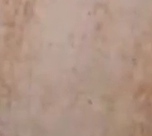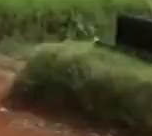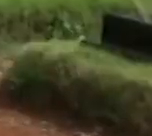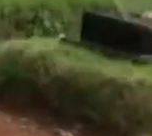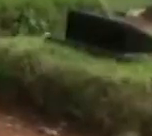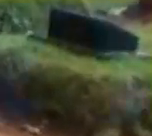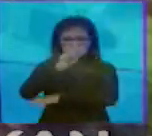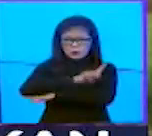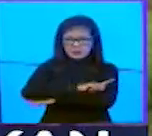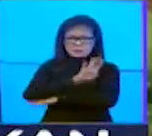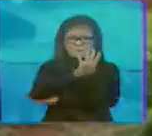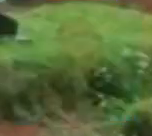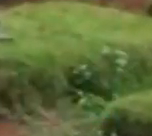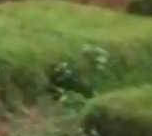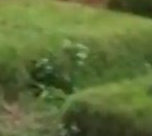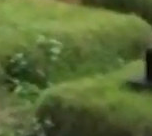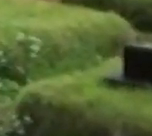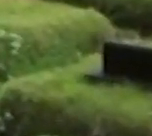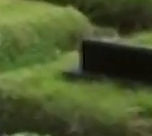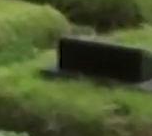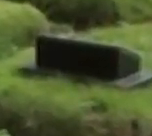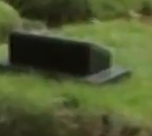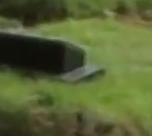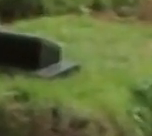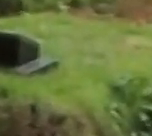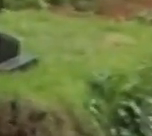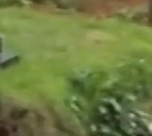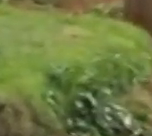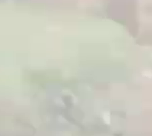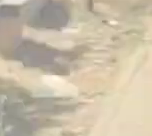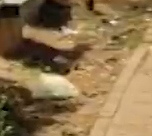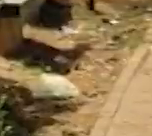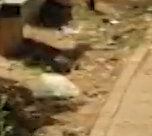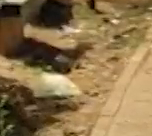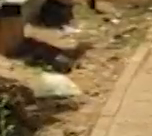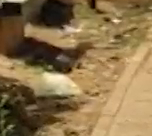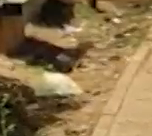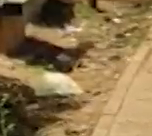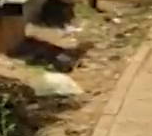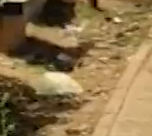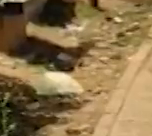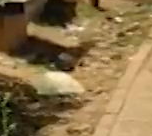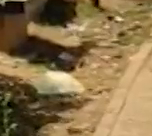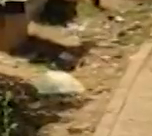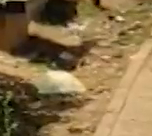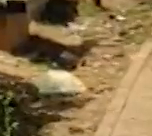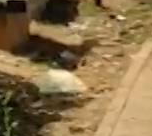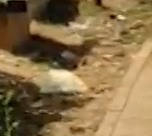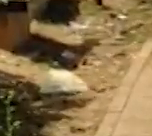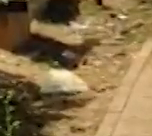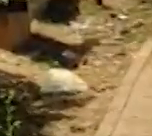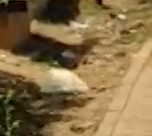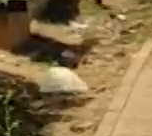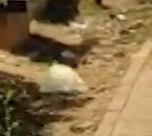jenazah. Namun dalam minggu ini saja sudah tercatat 8 jenazah dimakamkan. Kan ini warga Tangsel, Pak. Dia walaupun